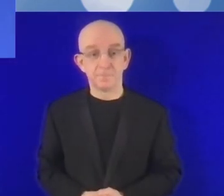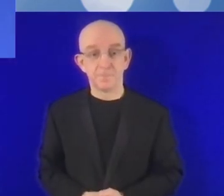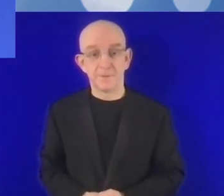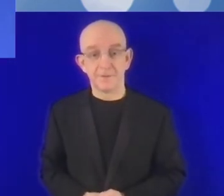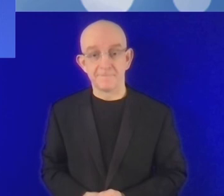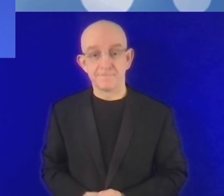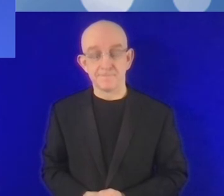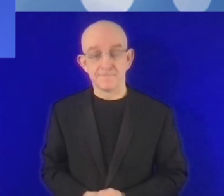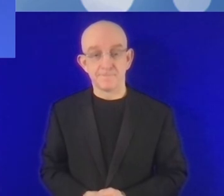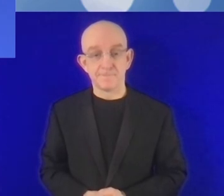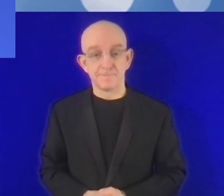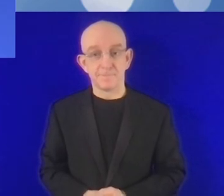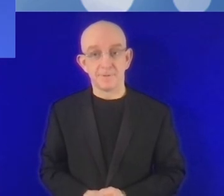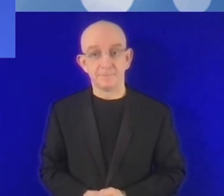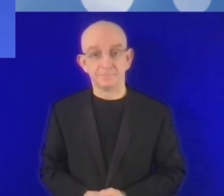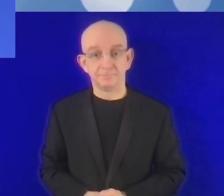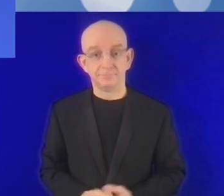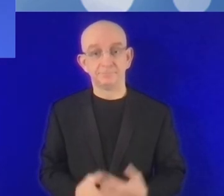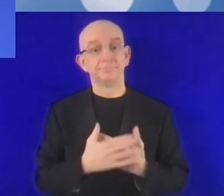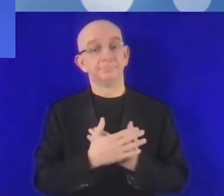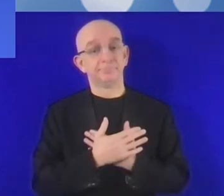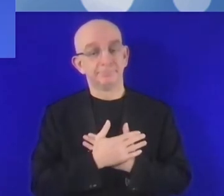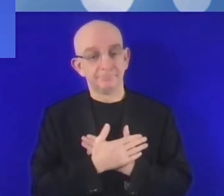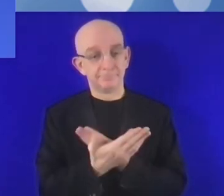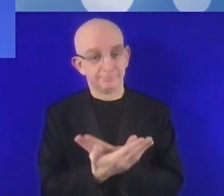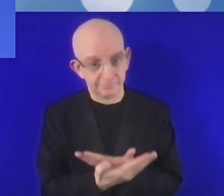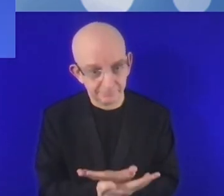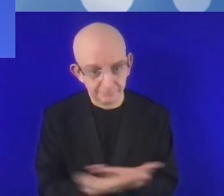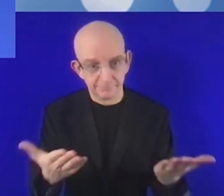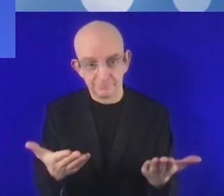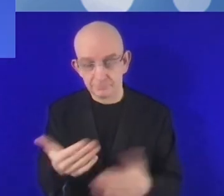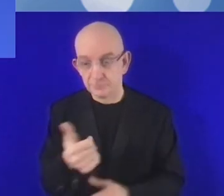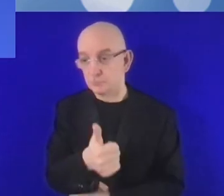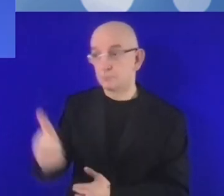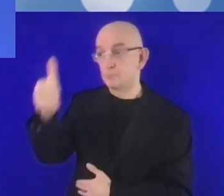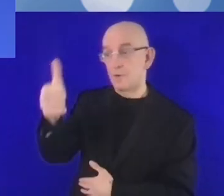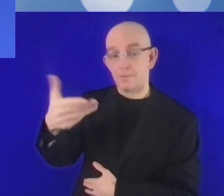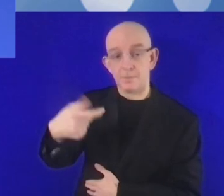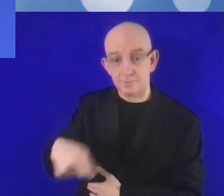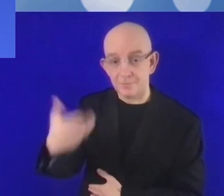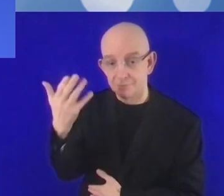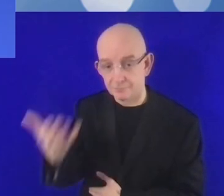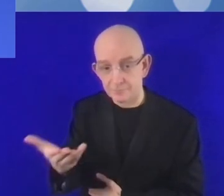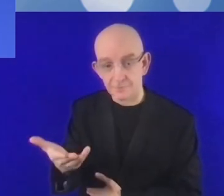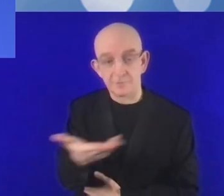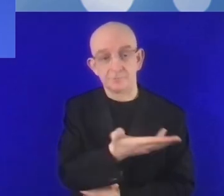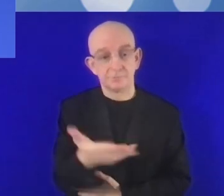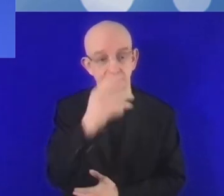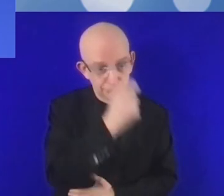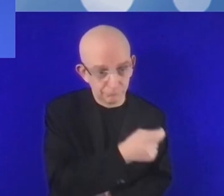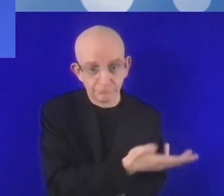уважаемые гости, господин премьер-министр, министры, уважаемые гости. Мне очень